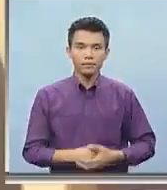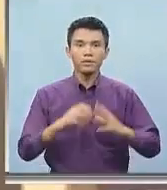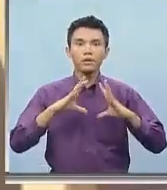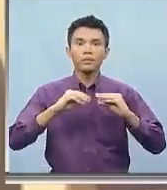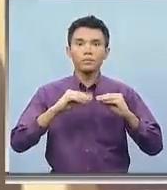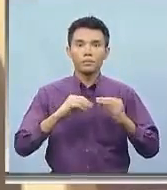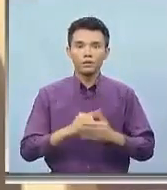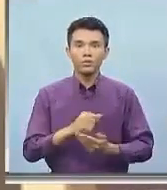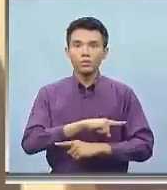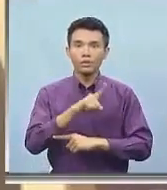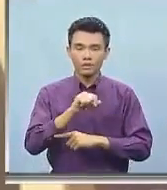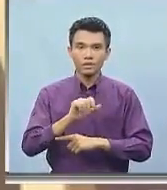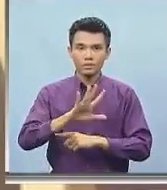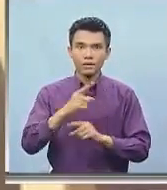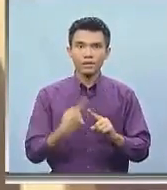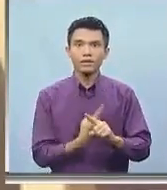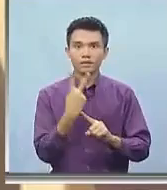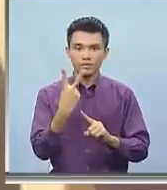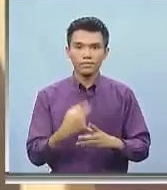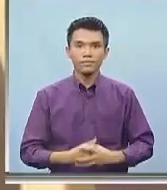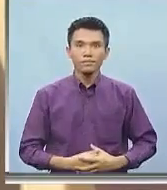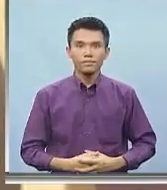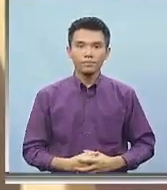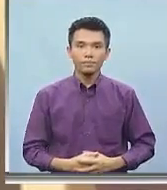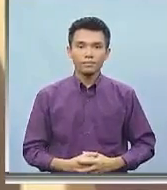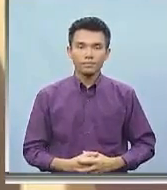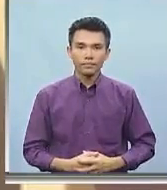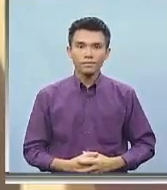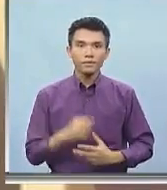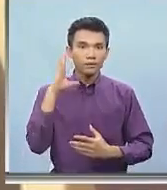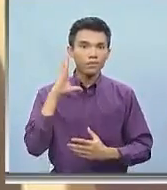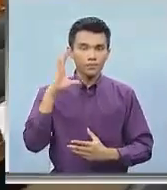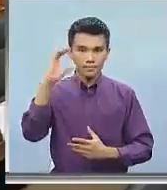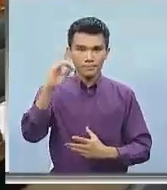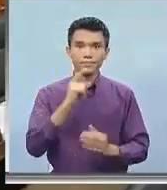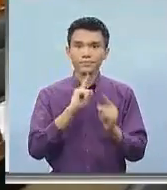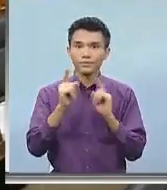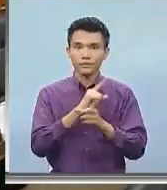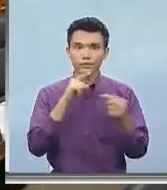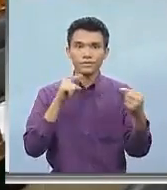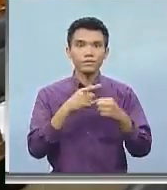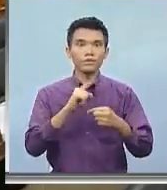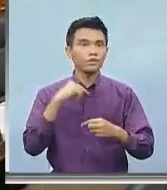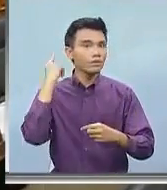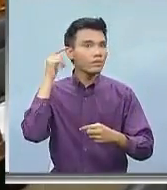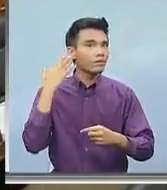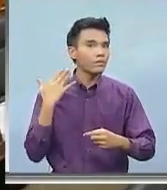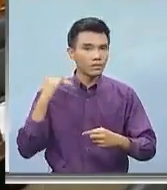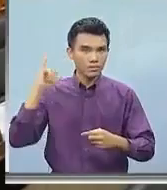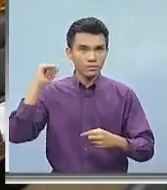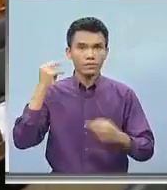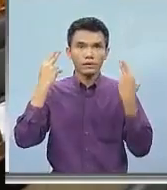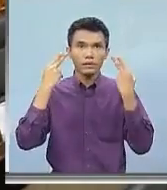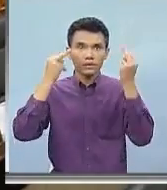เปิดคดีวันที่ที่ 25กุมภาพันธ์นะครับนอกจากนั้นในวันพรุ่งนี้ก็จะเป็นการแถลงปิดคดีถอดถอนางสาวยิ่งลักษณ์ชินวัตรอดีตนายก